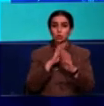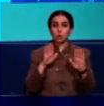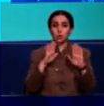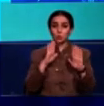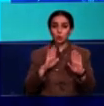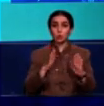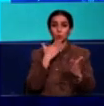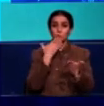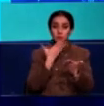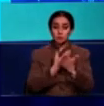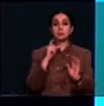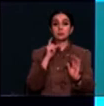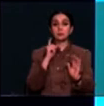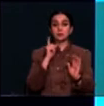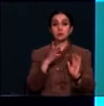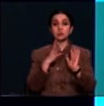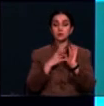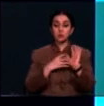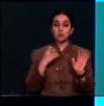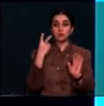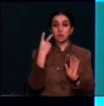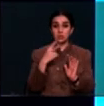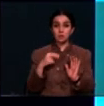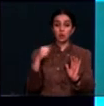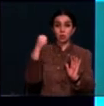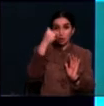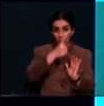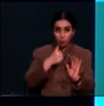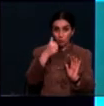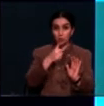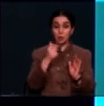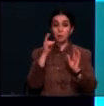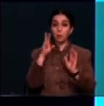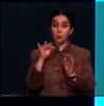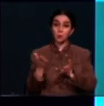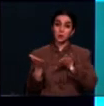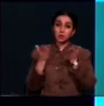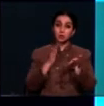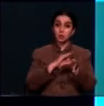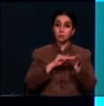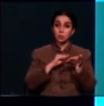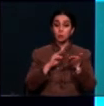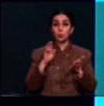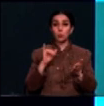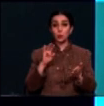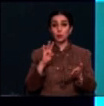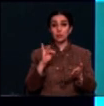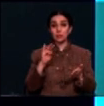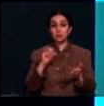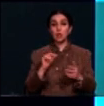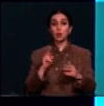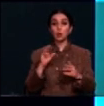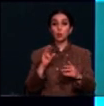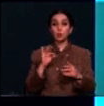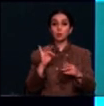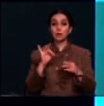но и за рубежом. В 1920 году по приглашению писателя Бунина Куприн уезжает